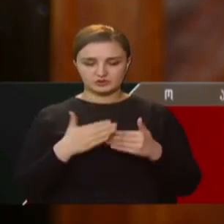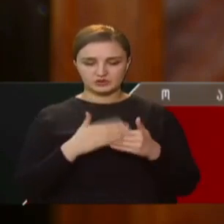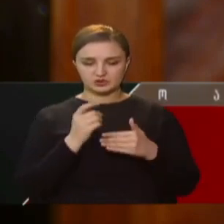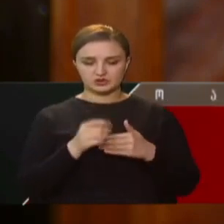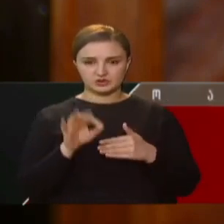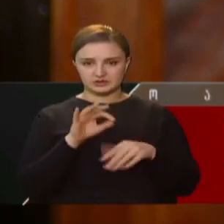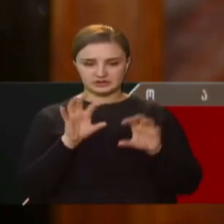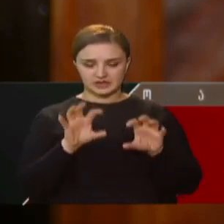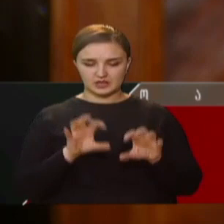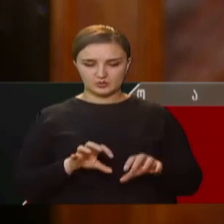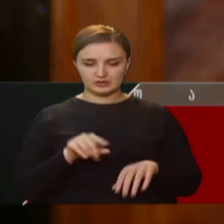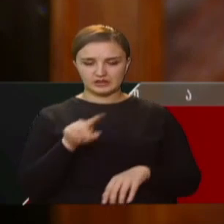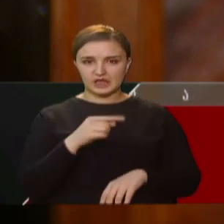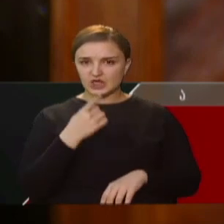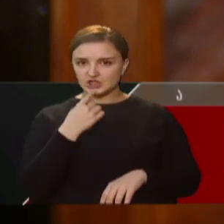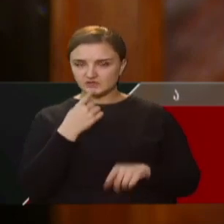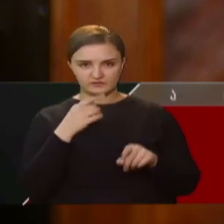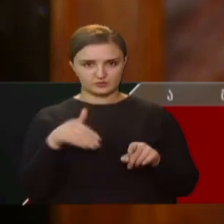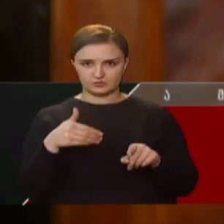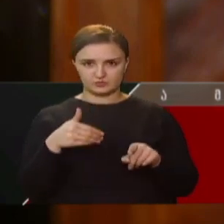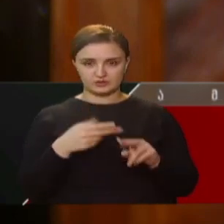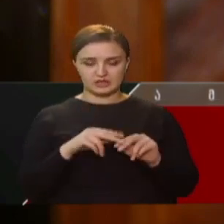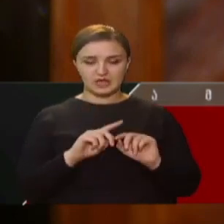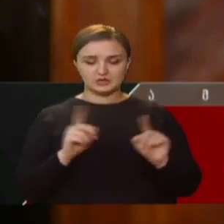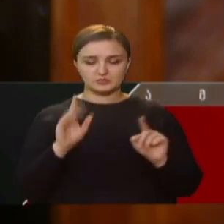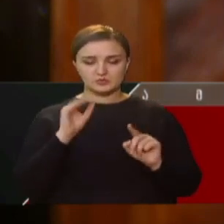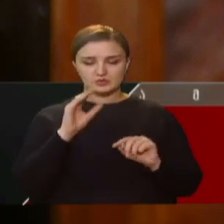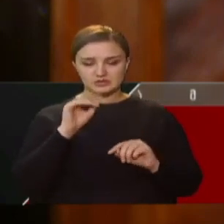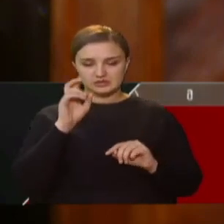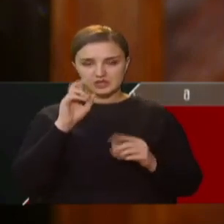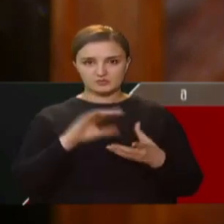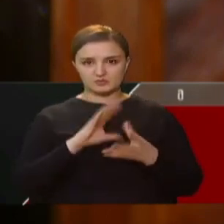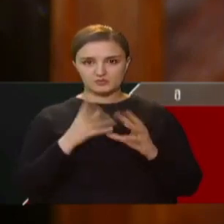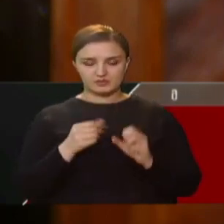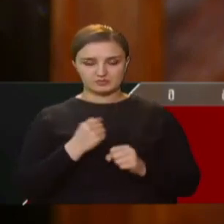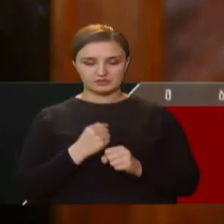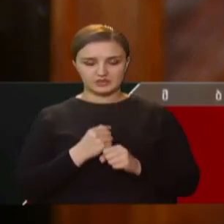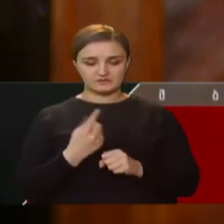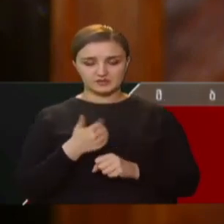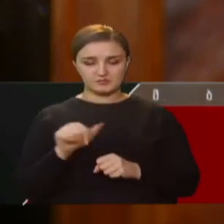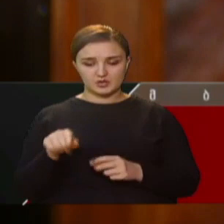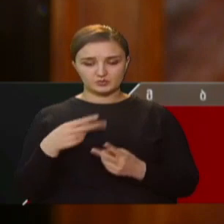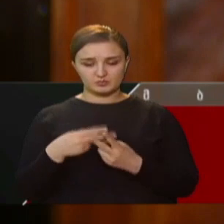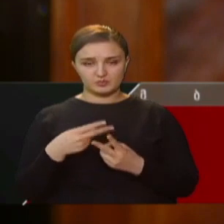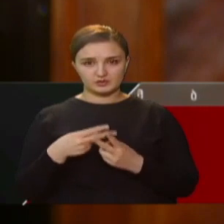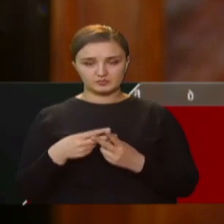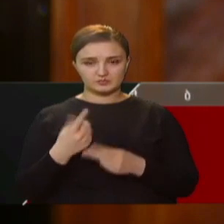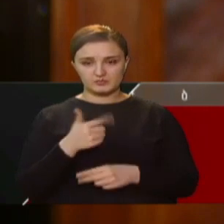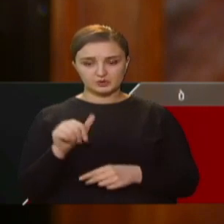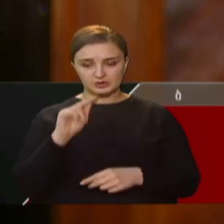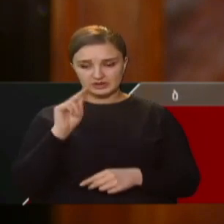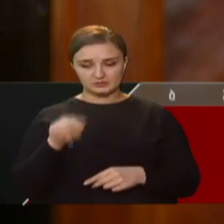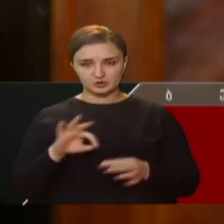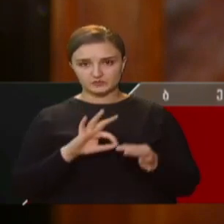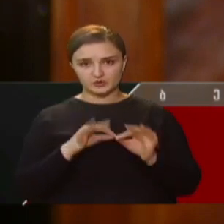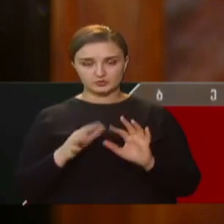კანონიერებაზე, ეჭვქვეშ არავინ აყენებს ამას, მით უმეტეს, როდესაც სახელმწიფო ყველაფერს აკეთებს, არა მხოლოდ ამ პატიმრის და არა მხოლოდ ამ დამნაშავის